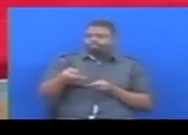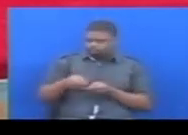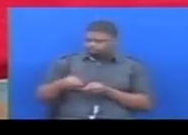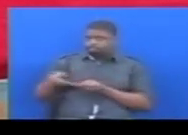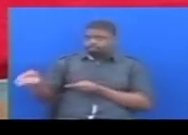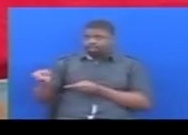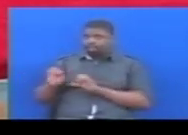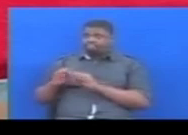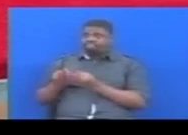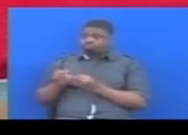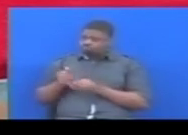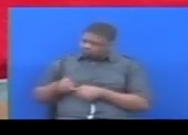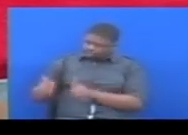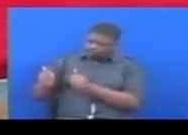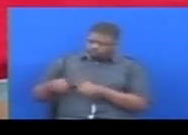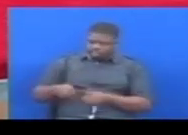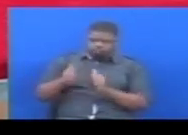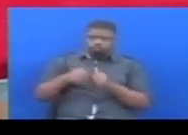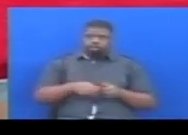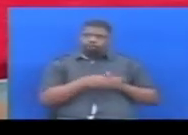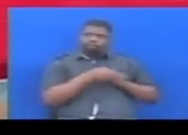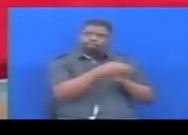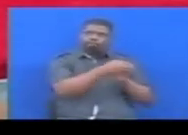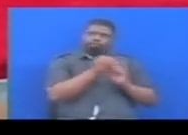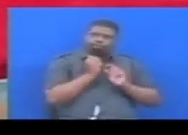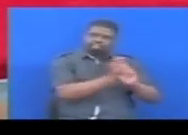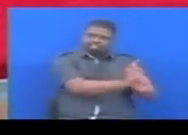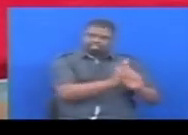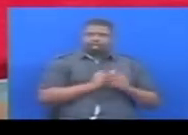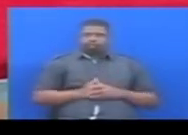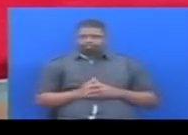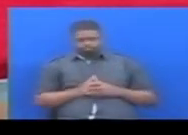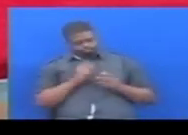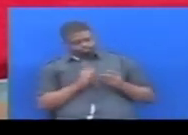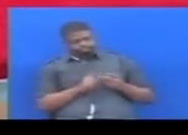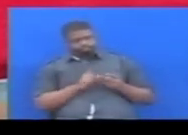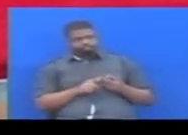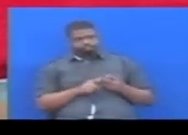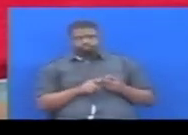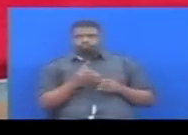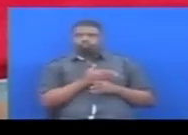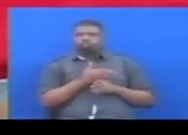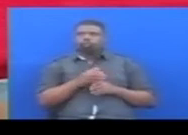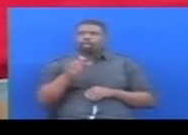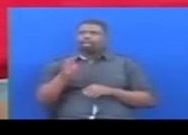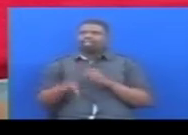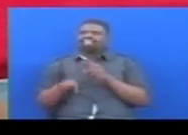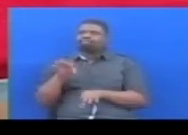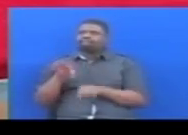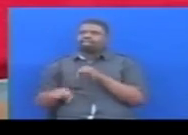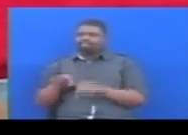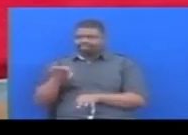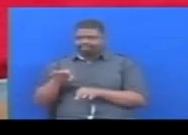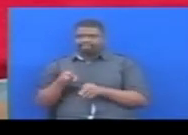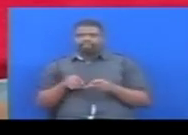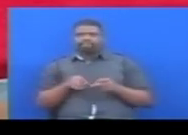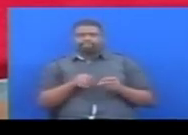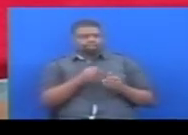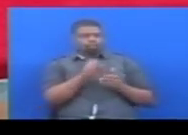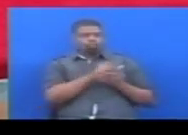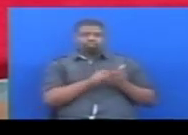kwa namna gani wanatekeleza mwongozo ule. Lakini pia swala la pili juu ya assessment, ofisi ya makamu wa